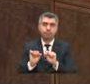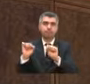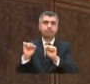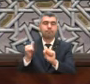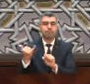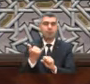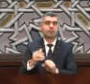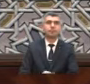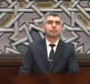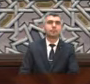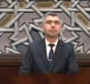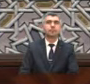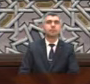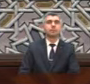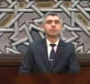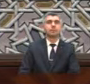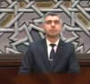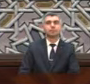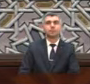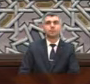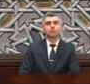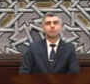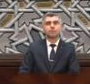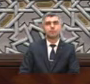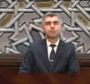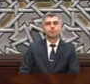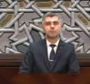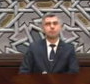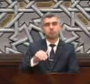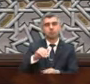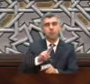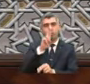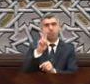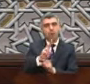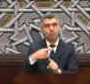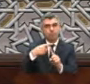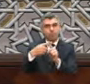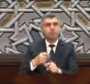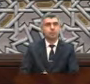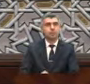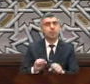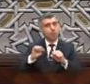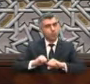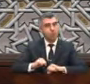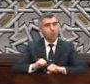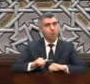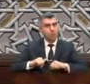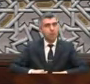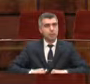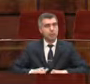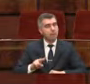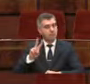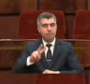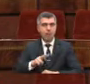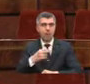النائب. شكرا سيد الوزير. تفضلي سيد النائب التعقيب. فعلا سيد الوزير، هذا الشيء اللي قلتي يعني